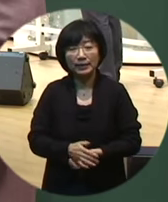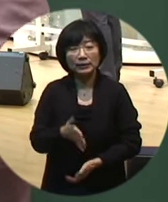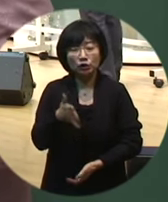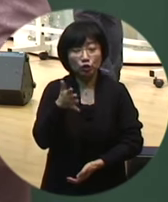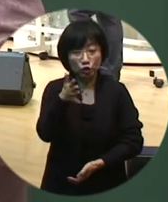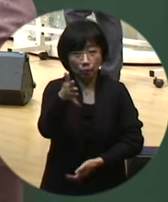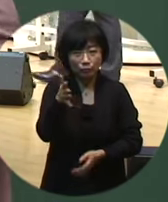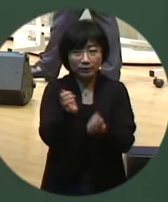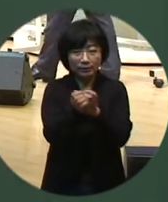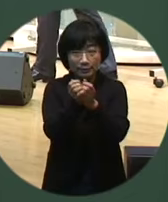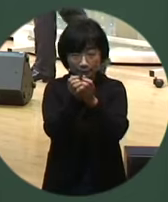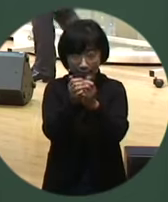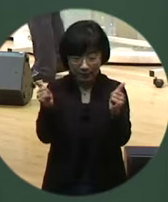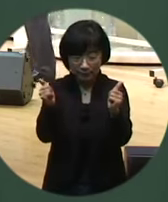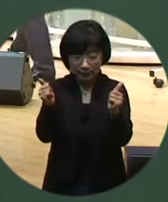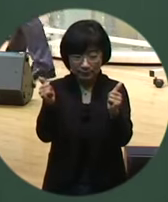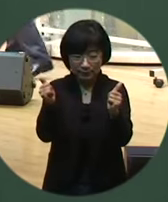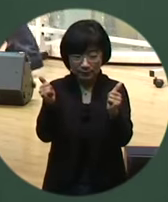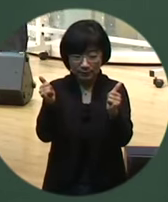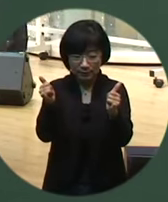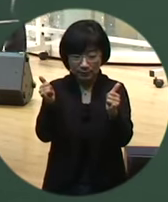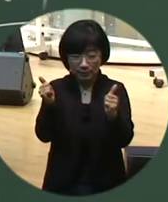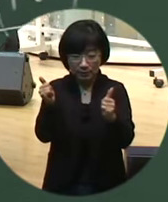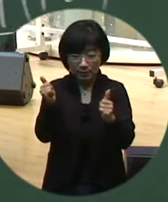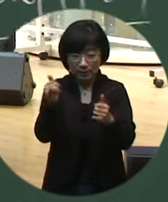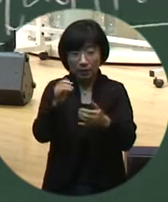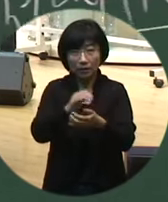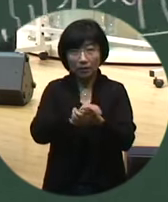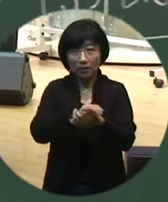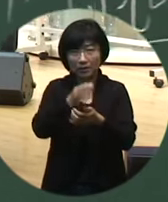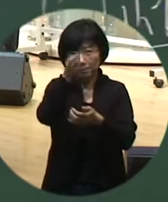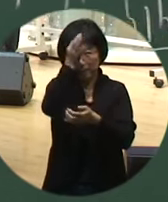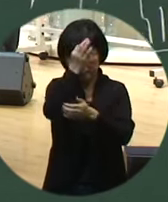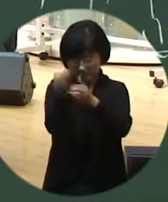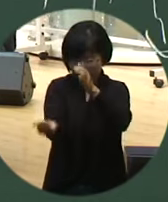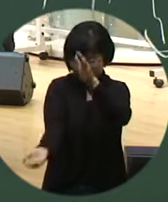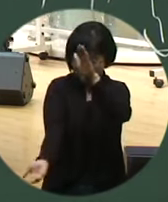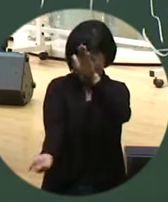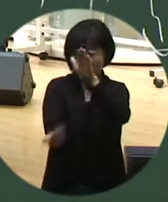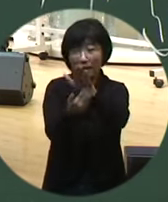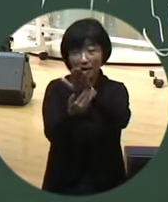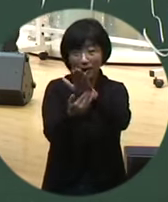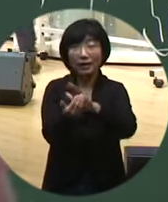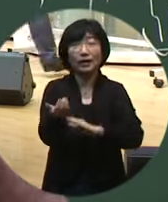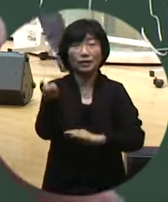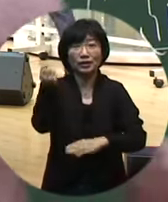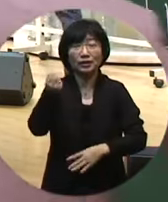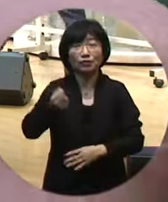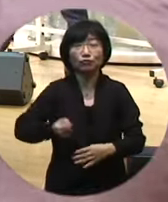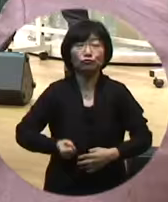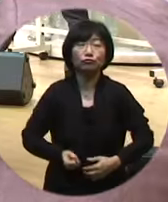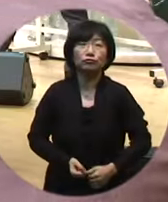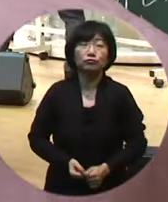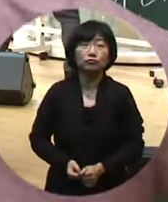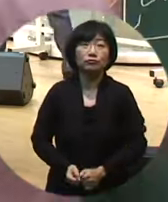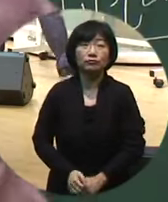전도자. And the answer of uniqueness as an evangelist. 자. 정리하겠습니다. 결론입니다. I'll come to the conclusion of my